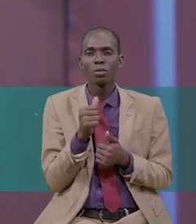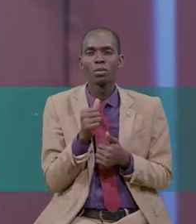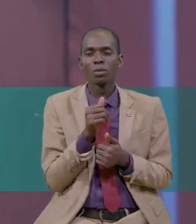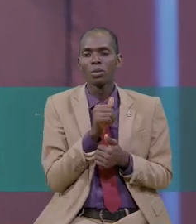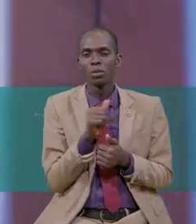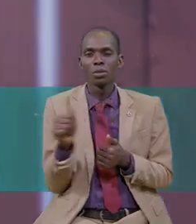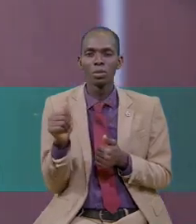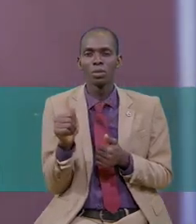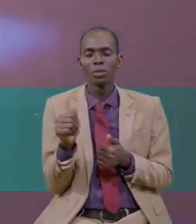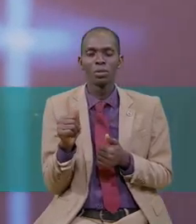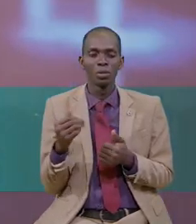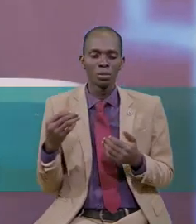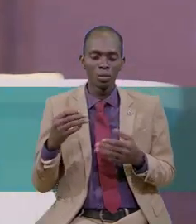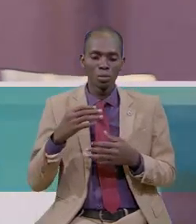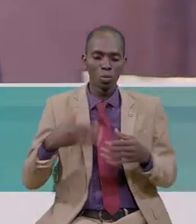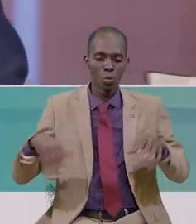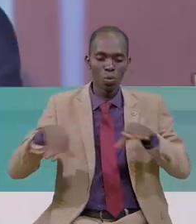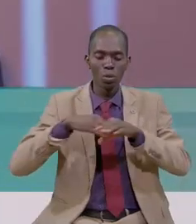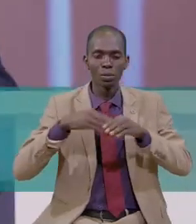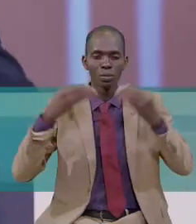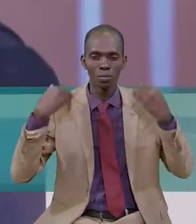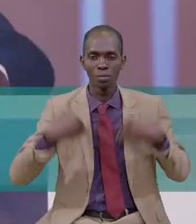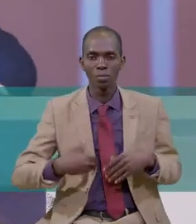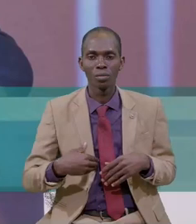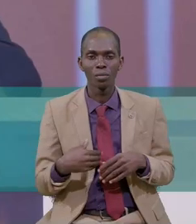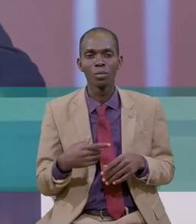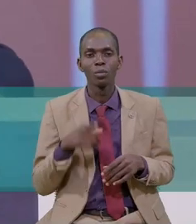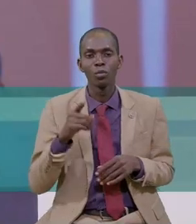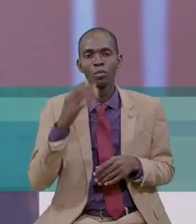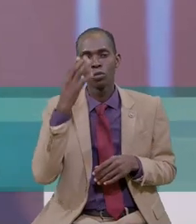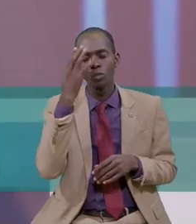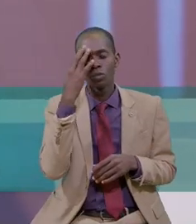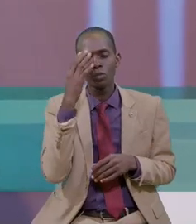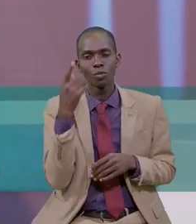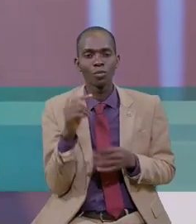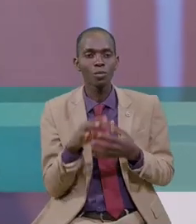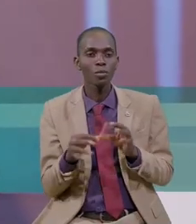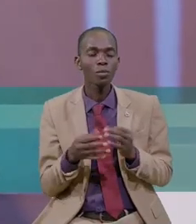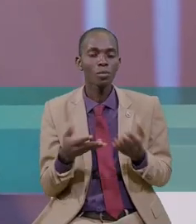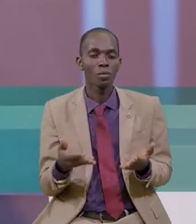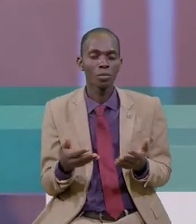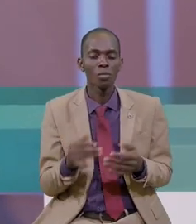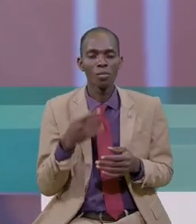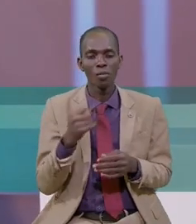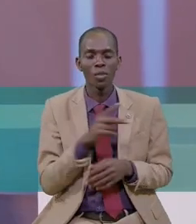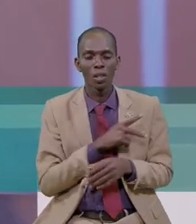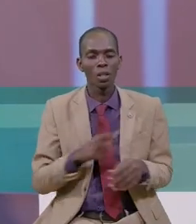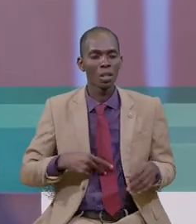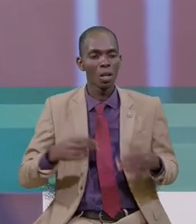habit de noces. La parabole. Ils ont été invités aux